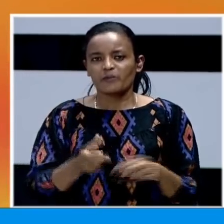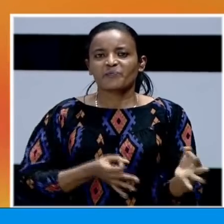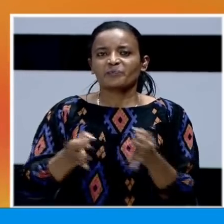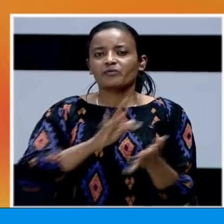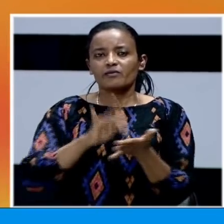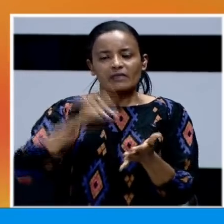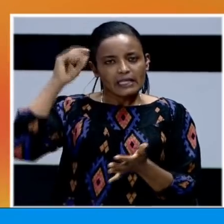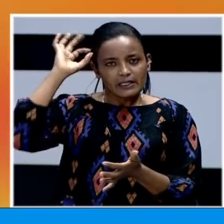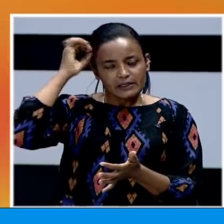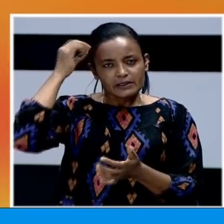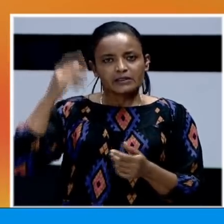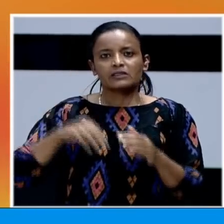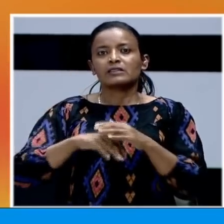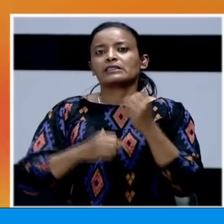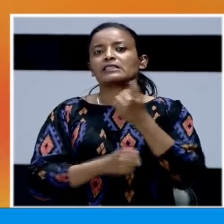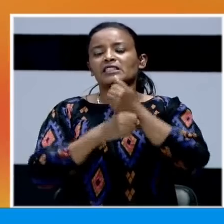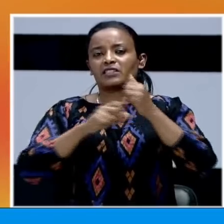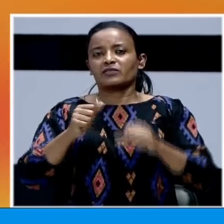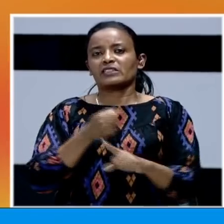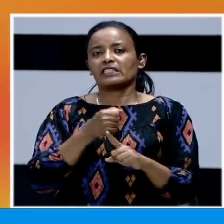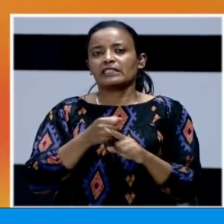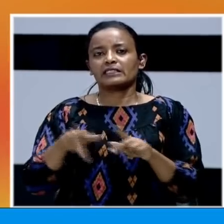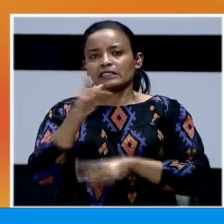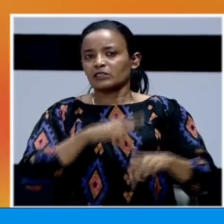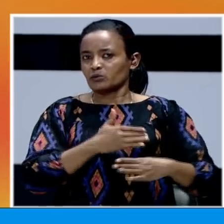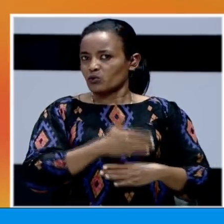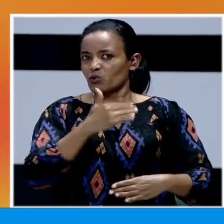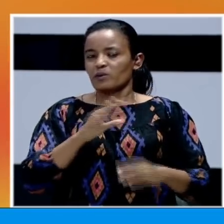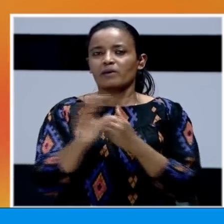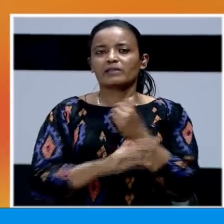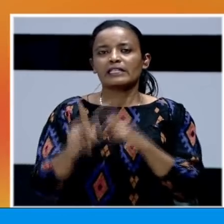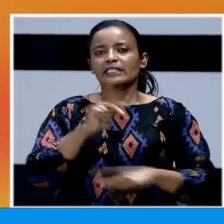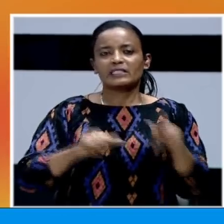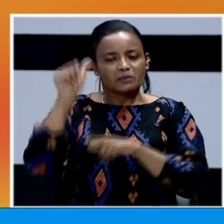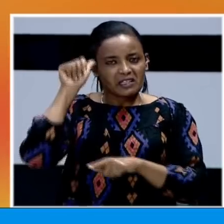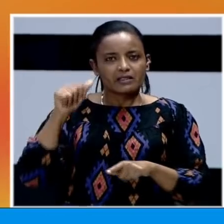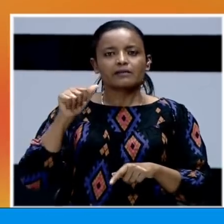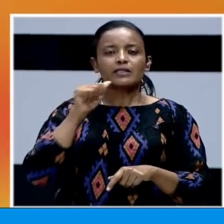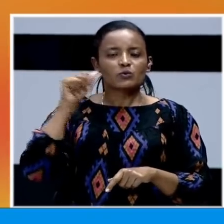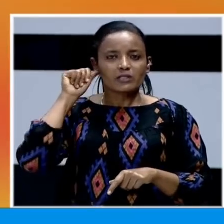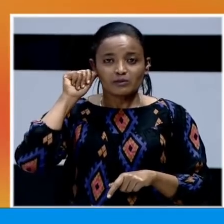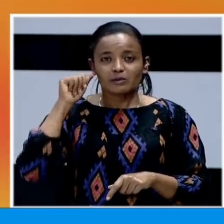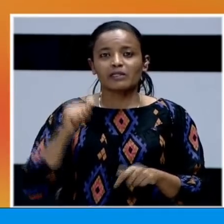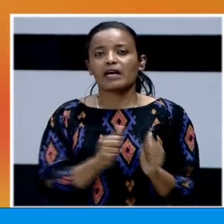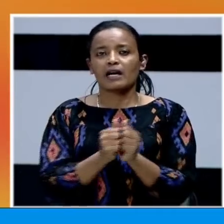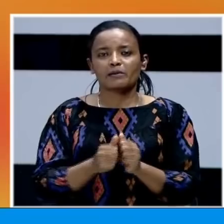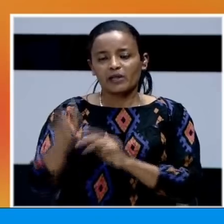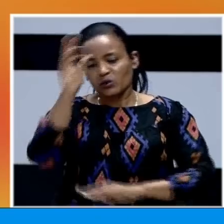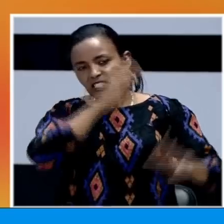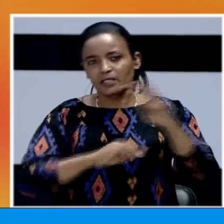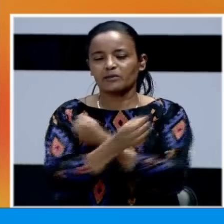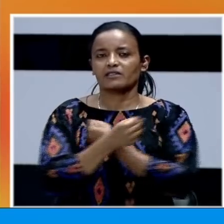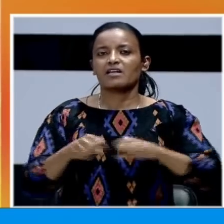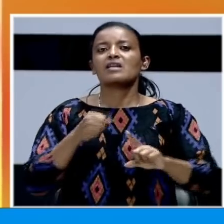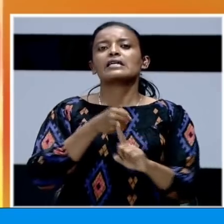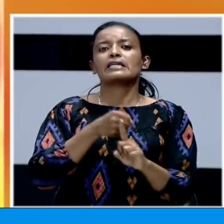ما كلاي كوميتي وحات ندقف تقال سنا هزبتات قرواب التهاجرات بفلاي دم هزبي ارترا حزون كم تمالي حبراوس اقماتنا نمفتح